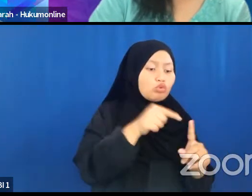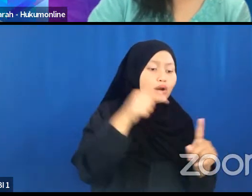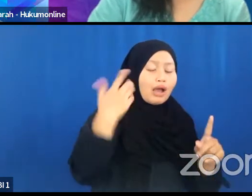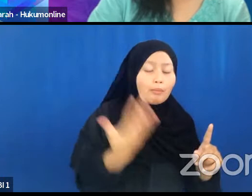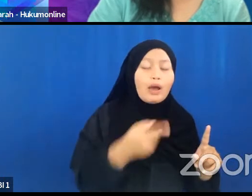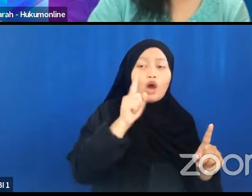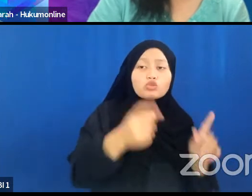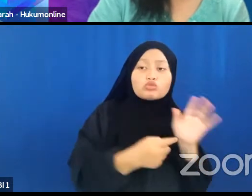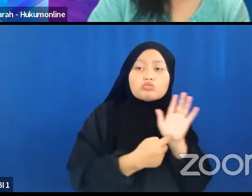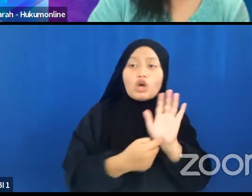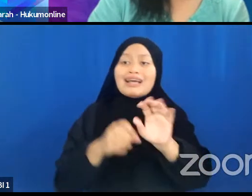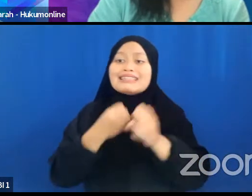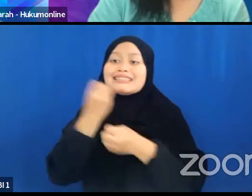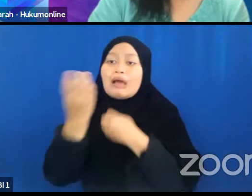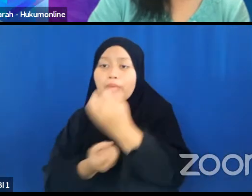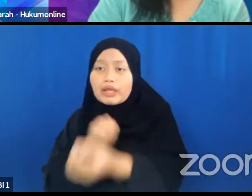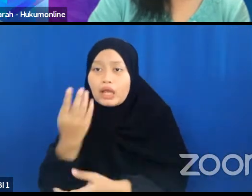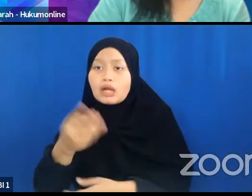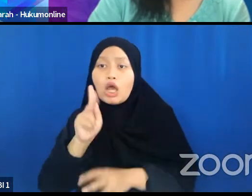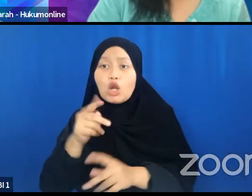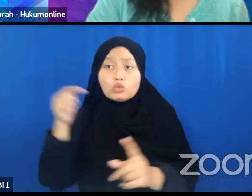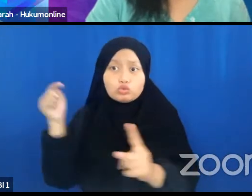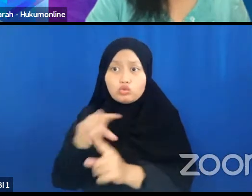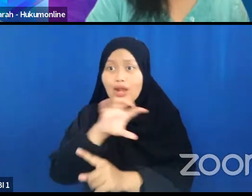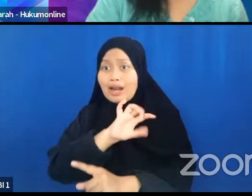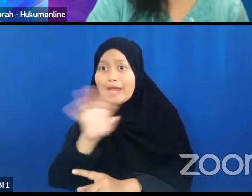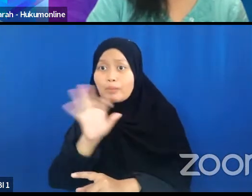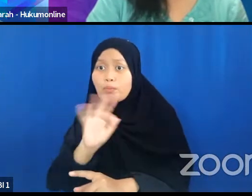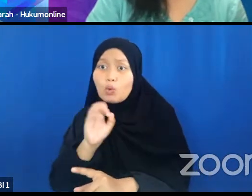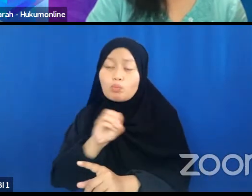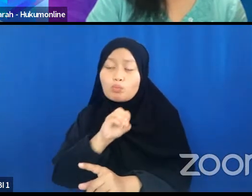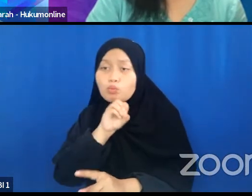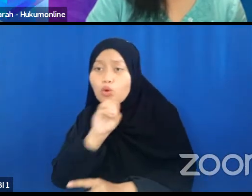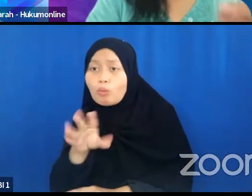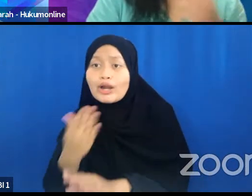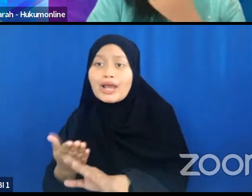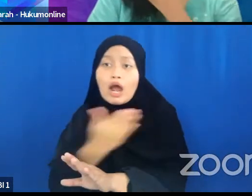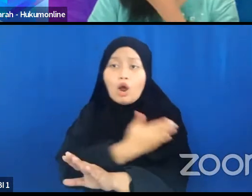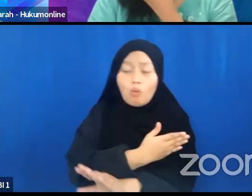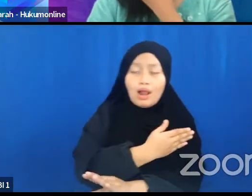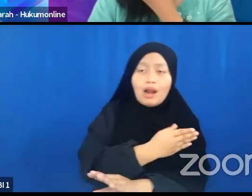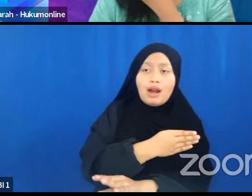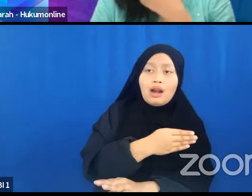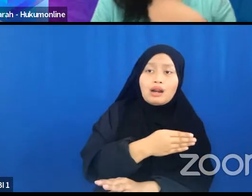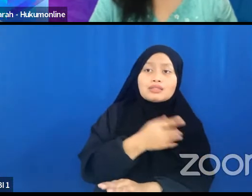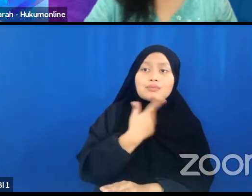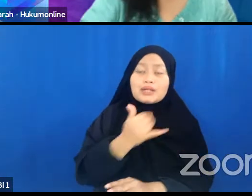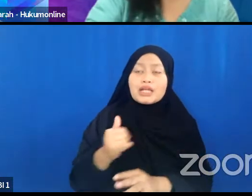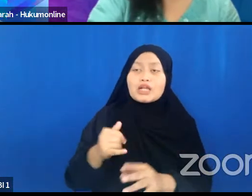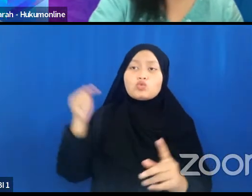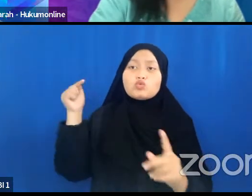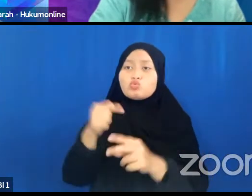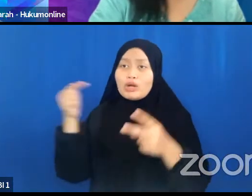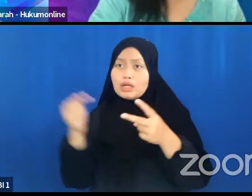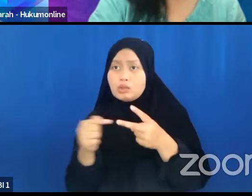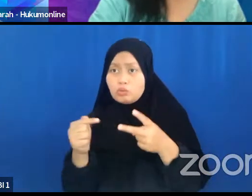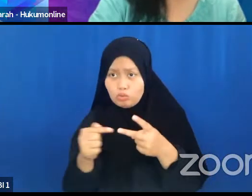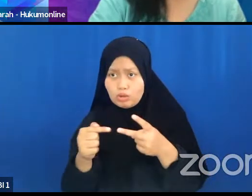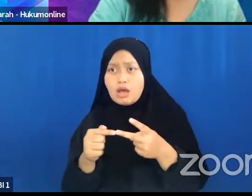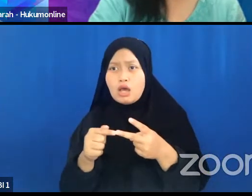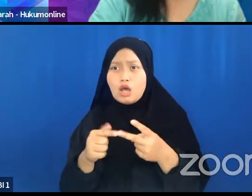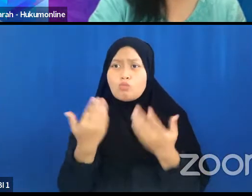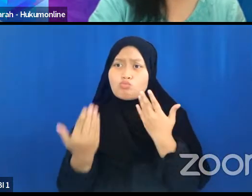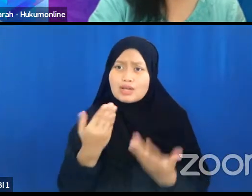ketika ada tujuan yang lain yang belum diungkapkan diawal ini kita bilang sebagai secondary Purpose Ada kemungkinan di perlu